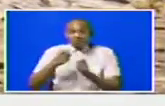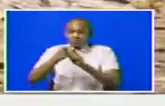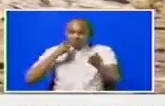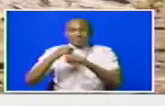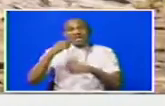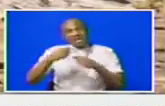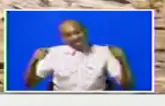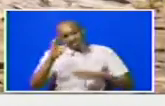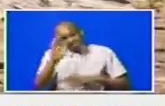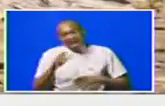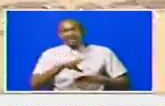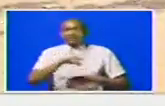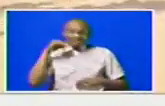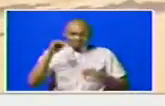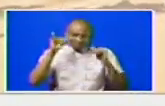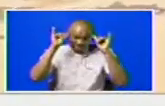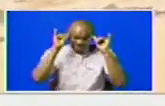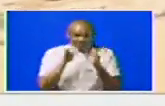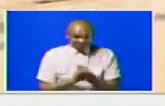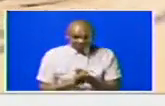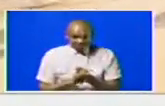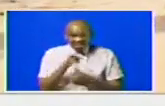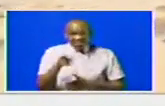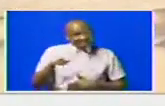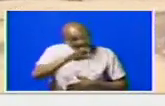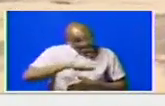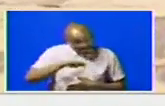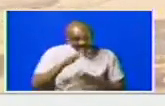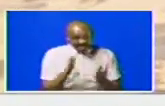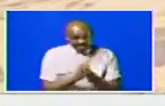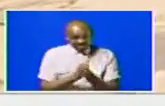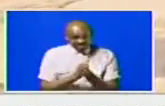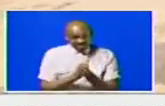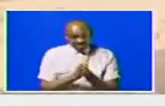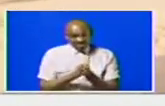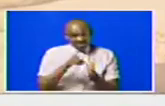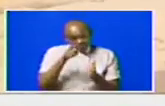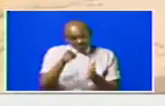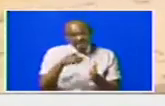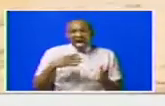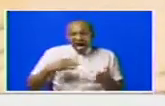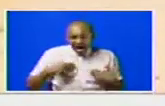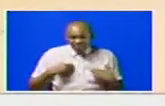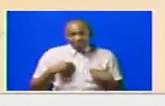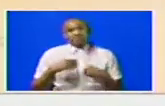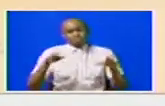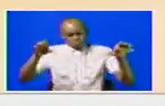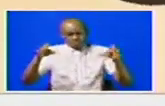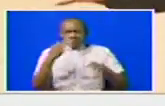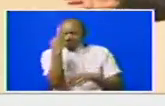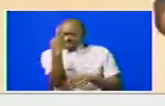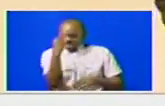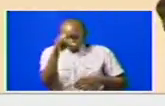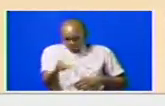na kuwapokonya mifugo. Katika eneo hili la Enchirtit Gorge kunao mseto wa vidimbi kama vitatu